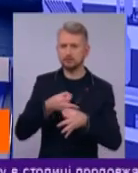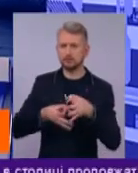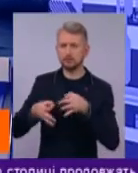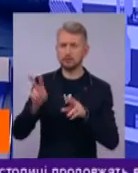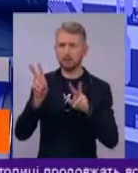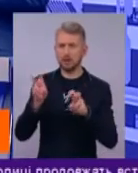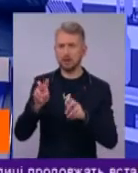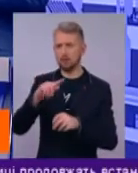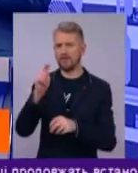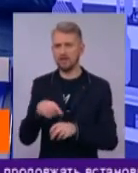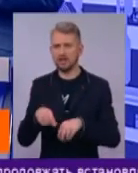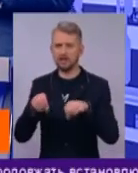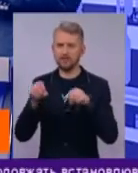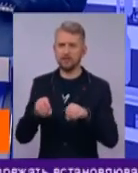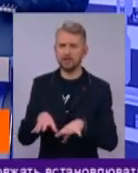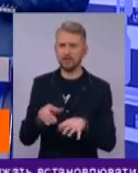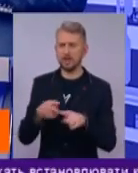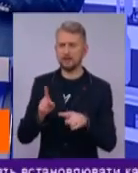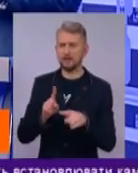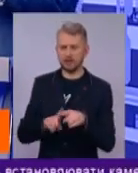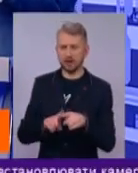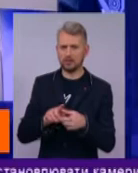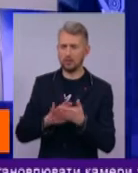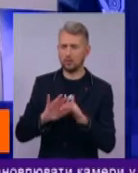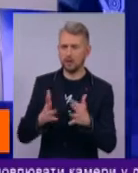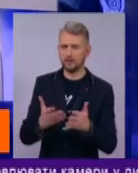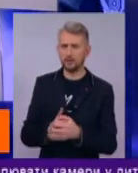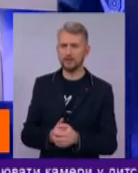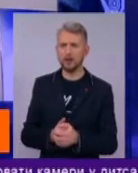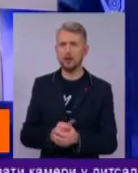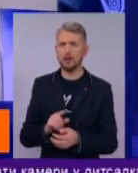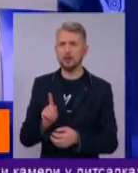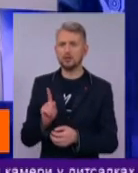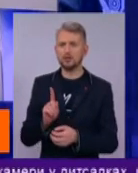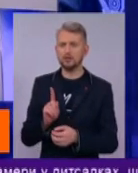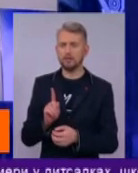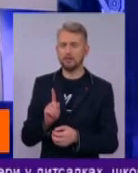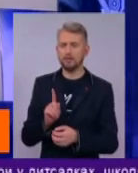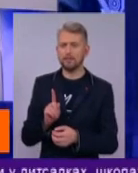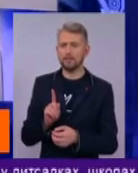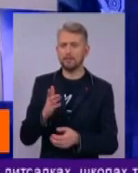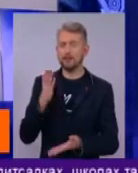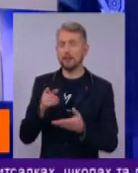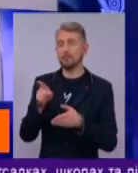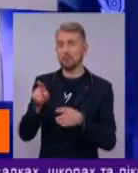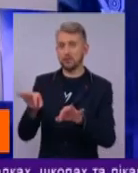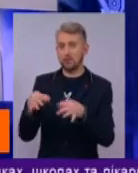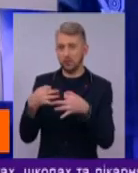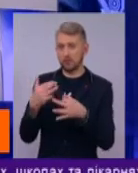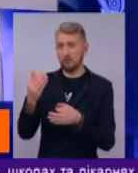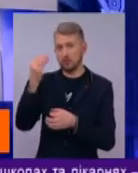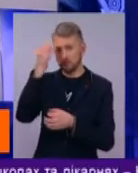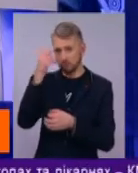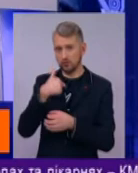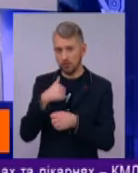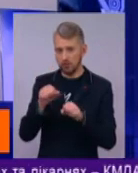темі війни, вирішення так, цієї ситуації. Щоб міг оперувати, якщо з вашого дозволу, вашою думкою в